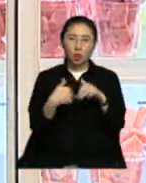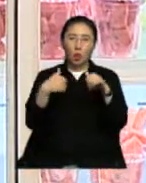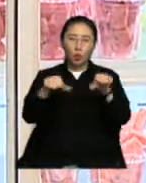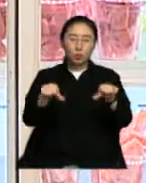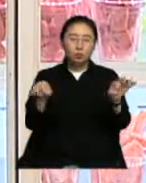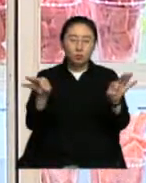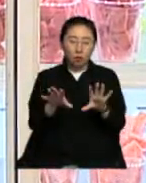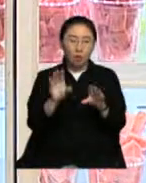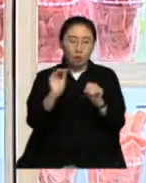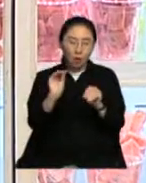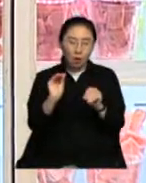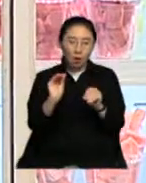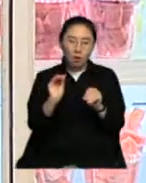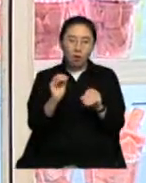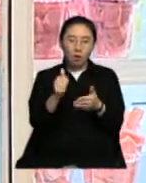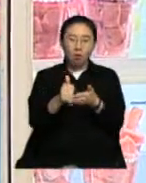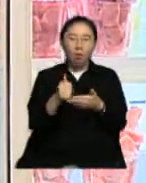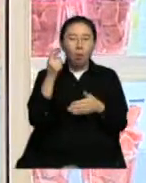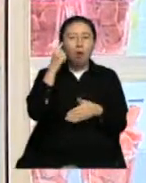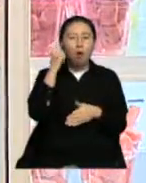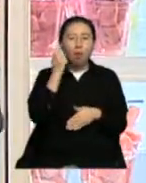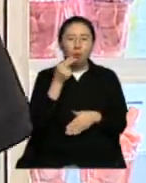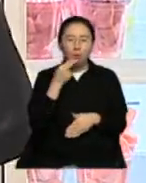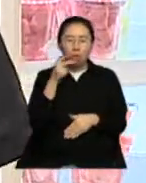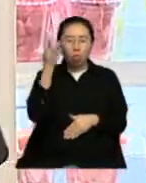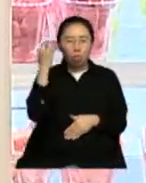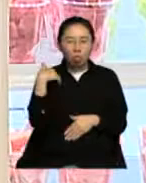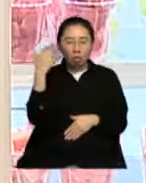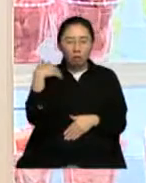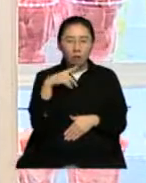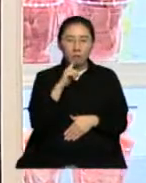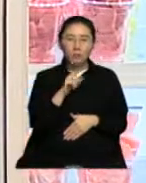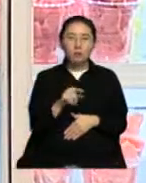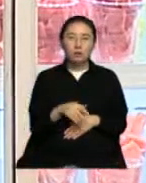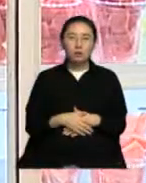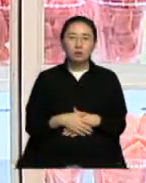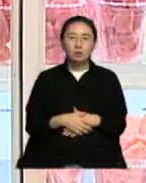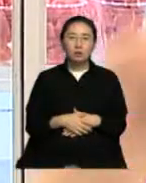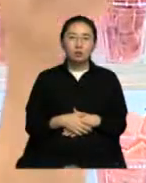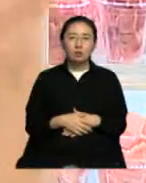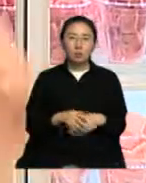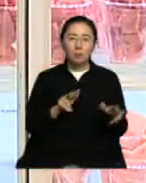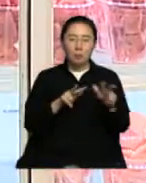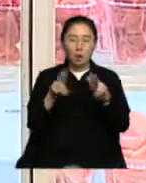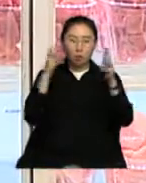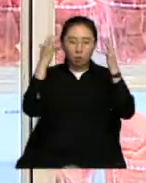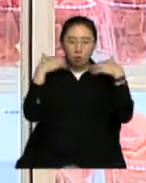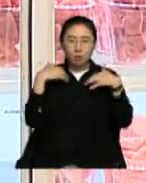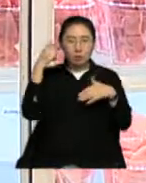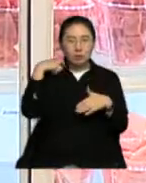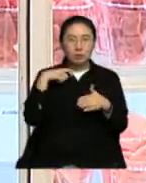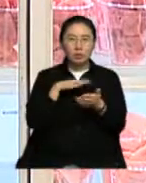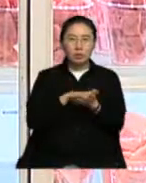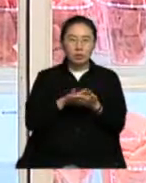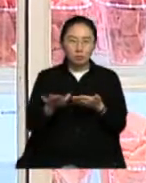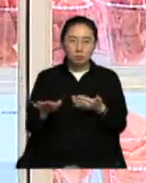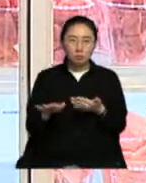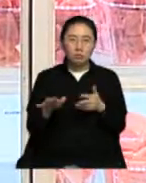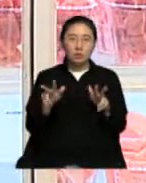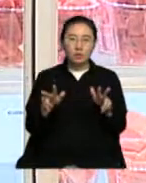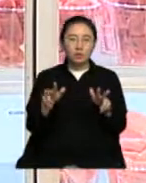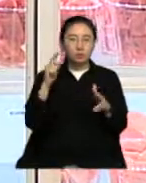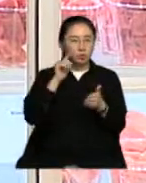안 나왔었는데 손님들도 왜 안 나오냐고 말씀하시고 막 더운 느낌이 들었어요. 나오니까 훨씬 시원한 것 같아요.